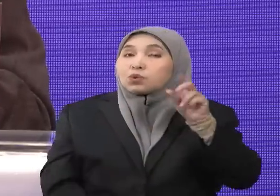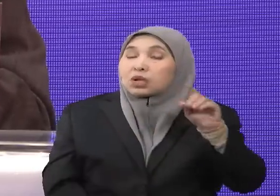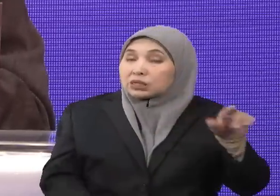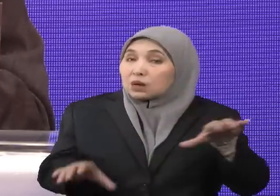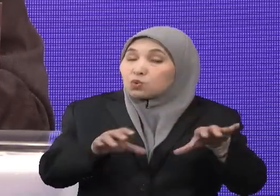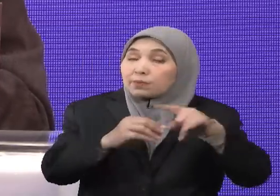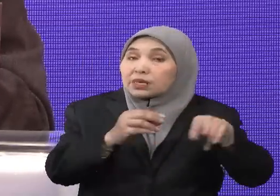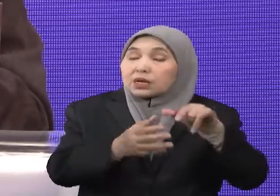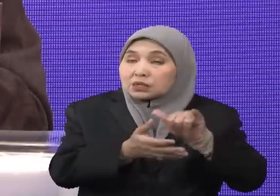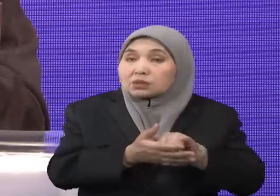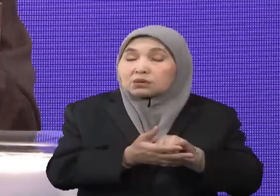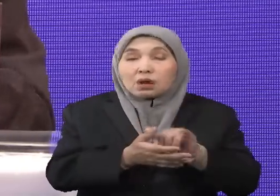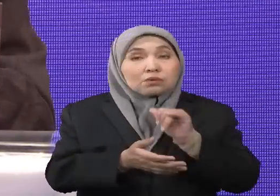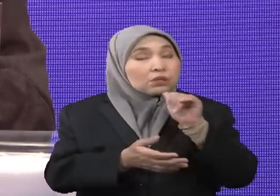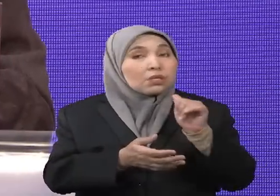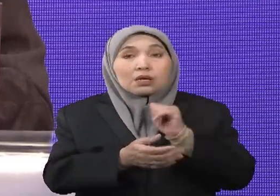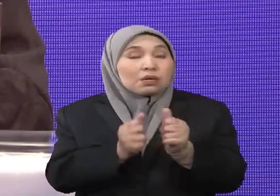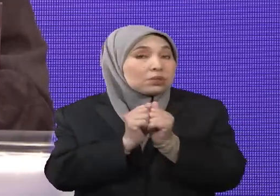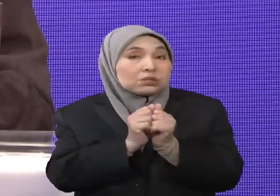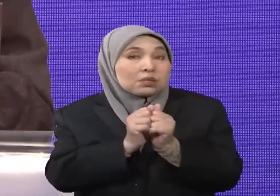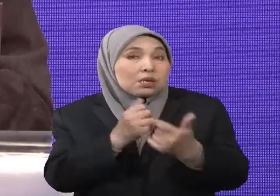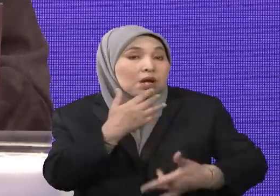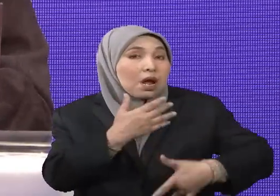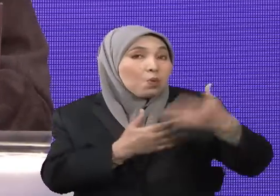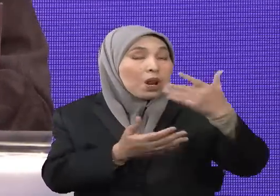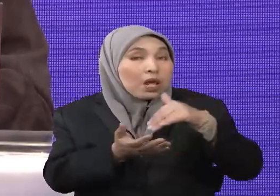itu Aku tidak akan bersama lagi